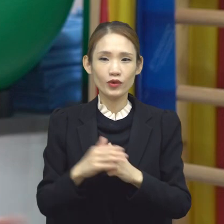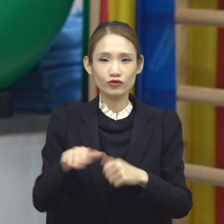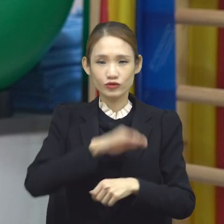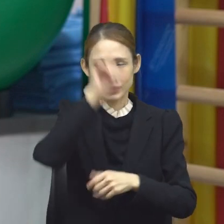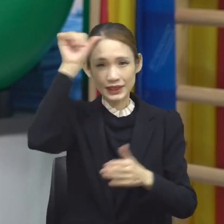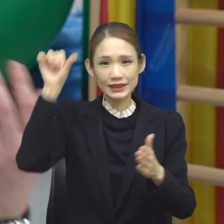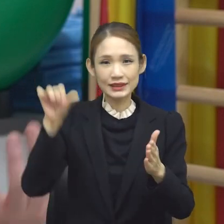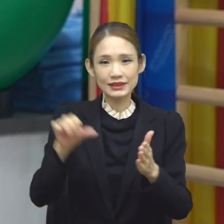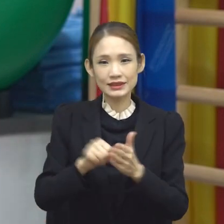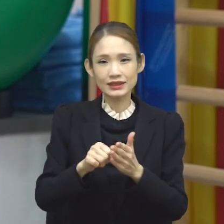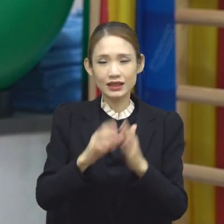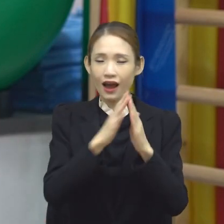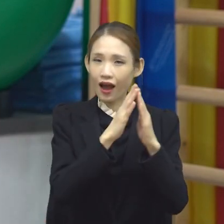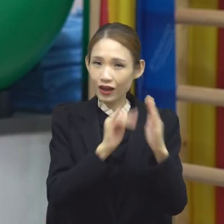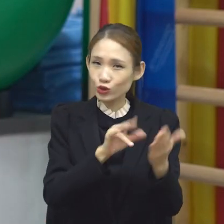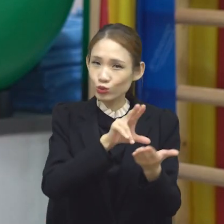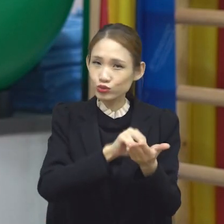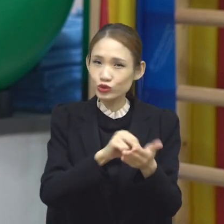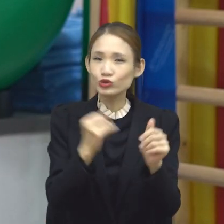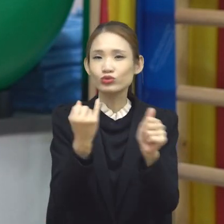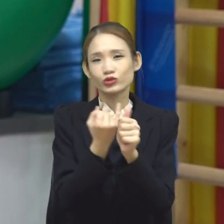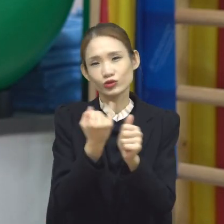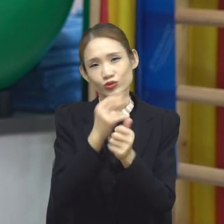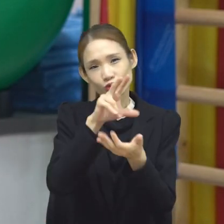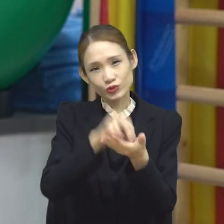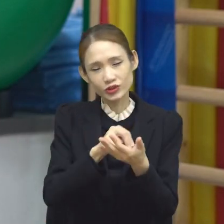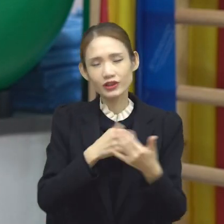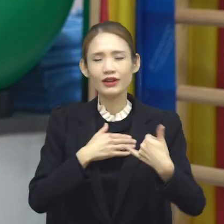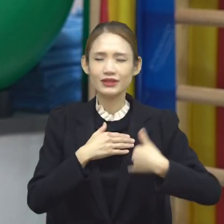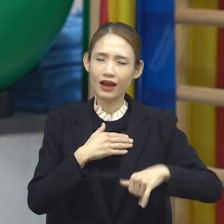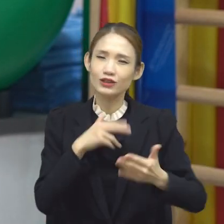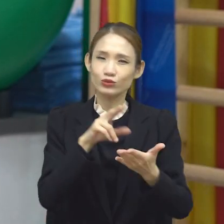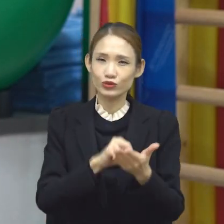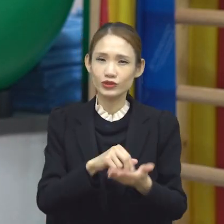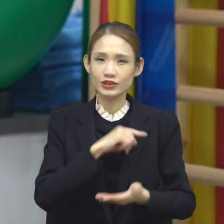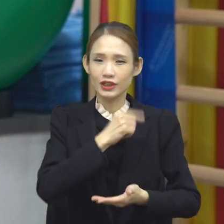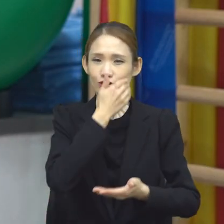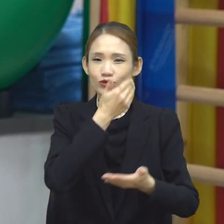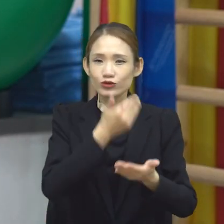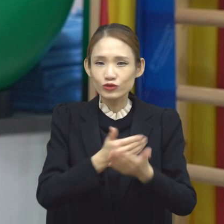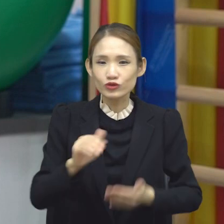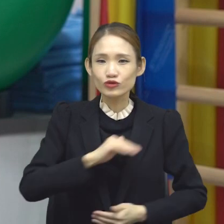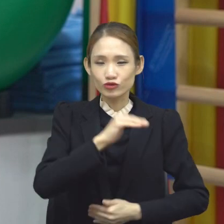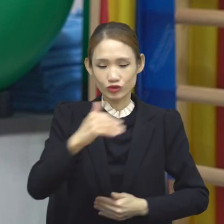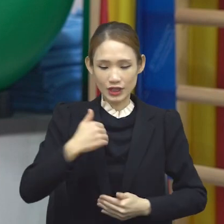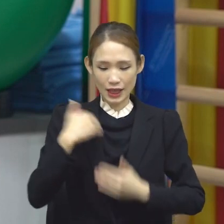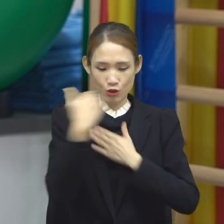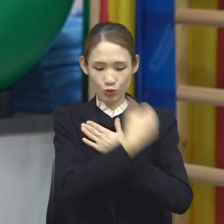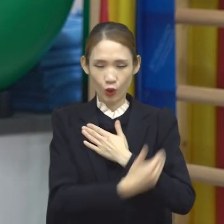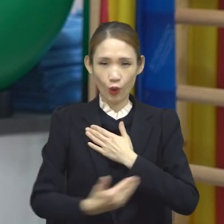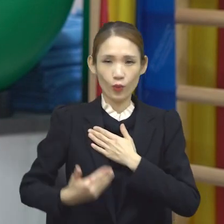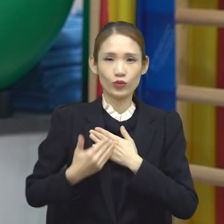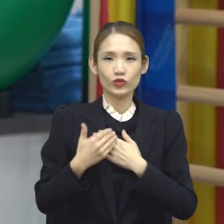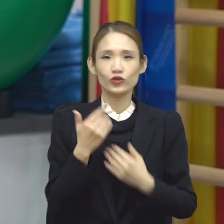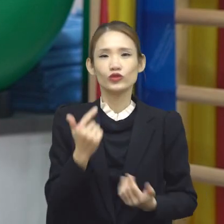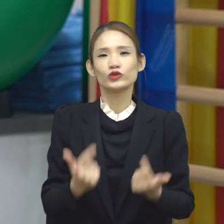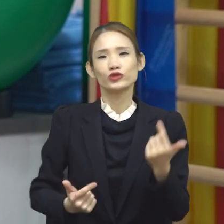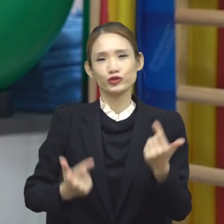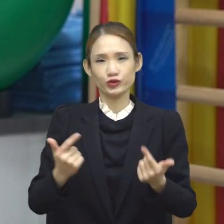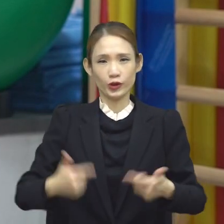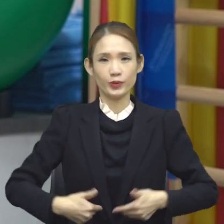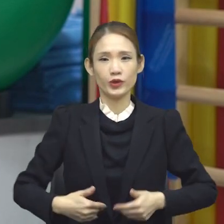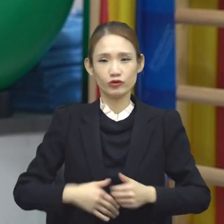우리네 인생이든 가족 문제든 부부 문제든 자식 문제든 그리고 가장 중요한 우리의 몸도 균형을 맞춰야